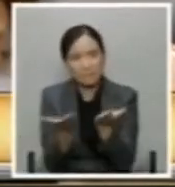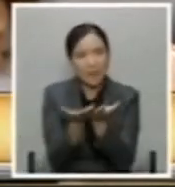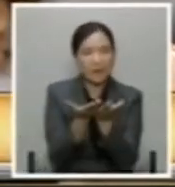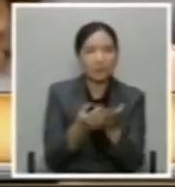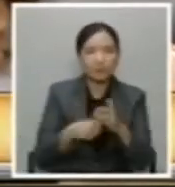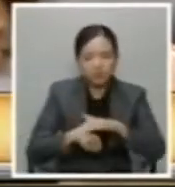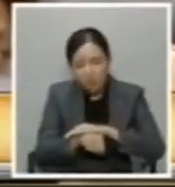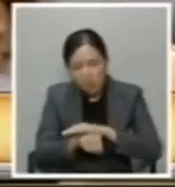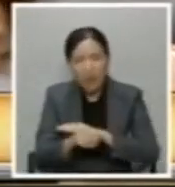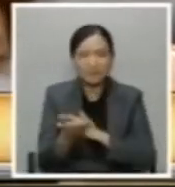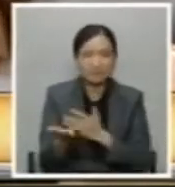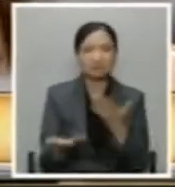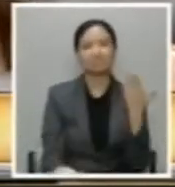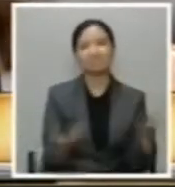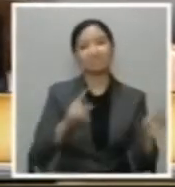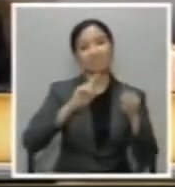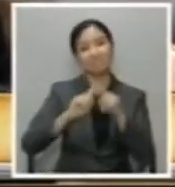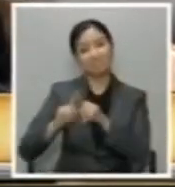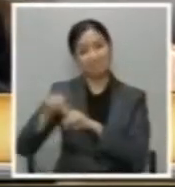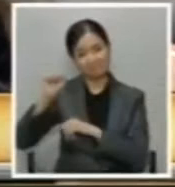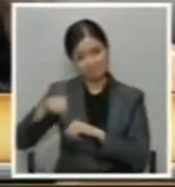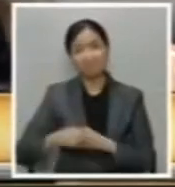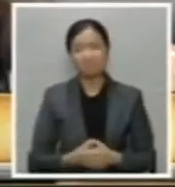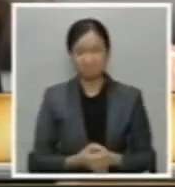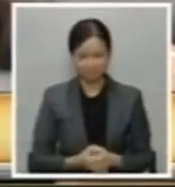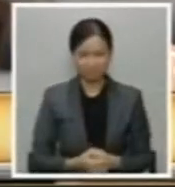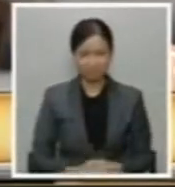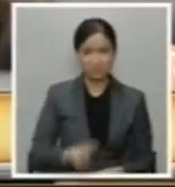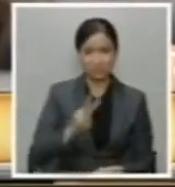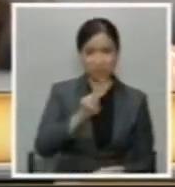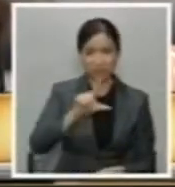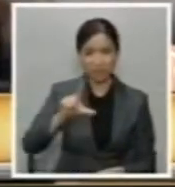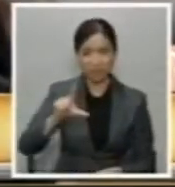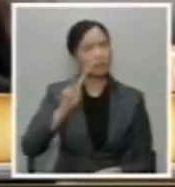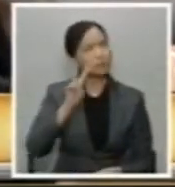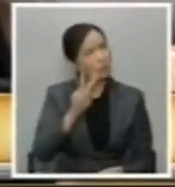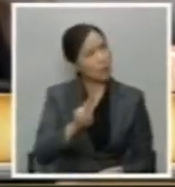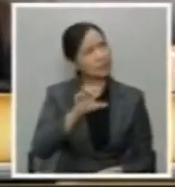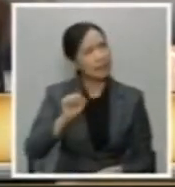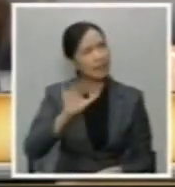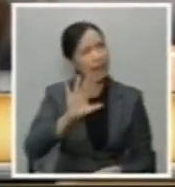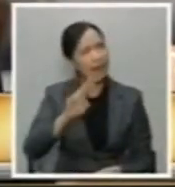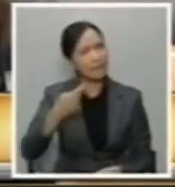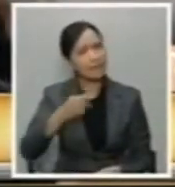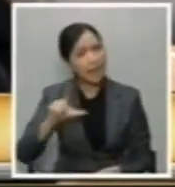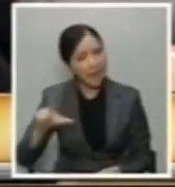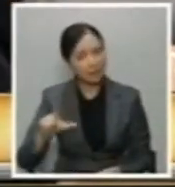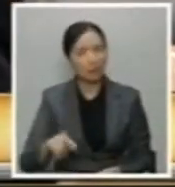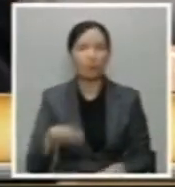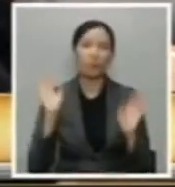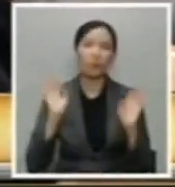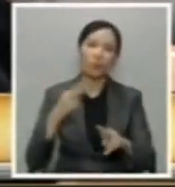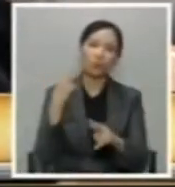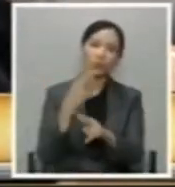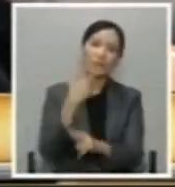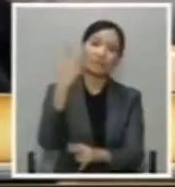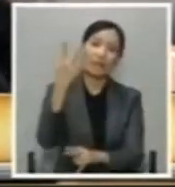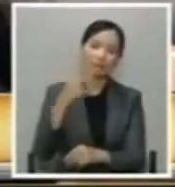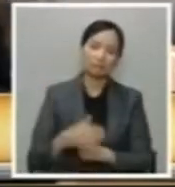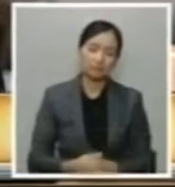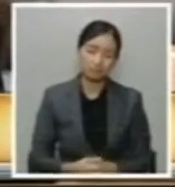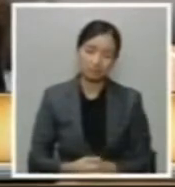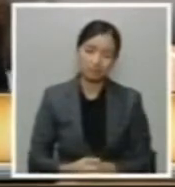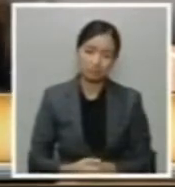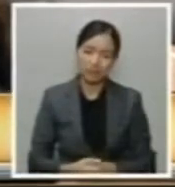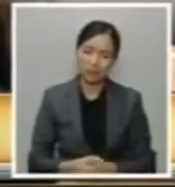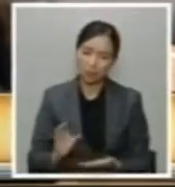ใต้ดินถ้าเปรียบเทียบกันแล้วเนี่ย 250,000 ล้านบาทนี่ประมาณ3เท่านะครับของเงินที่มีการลงทุนในก